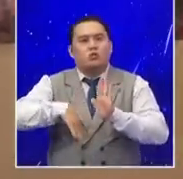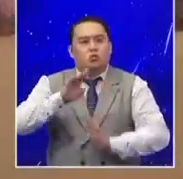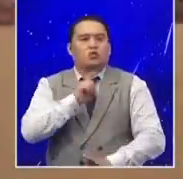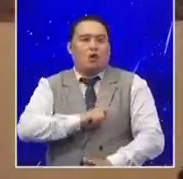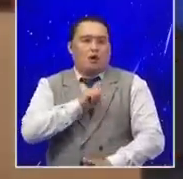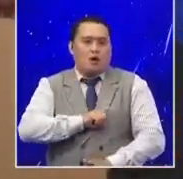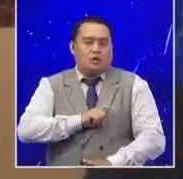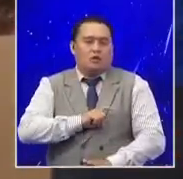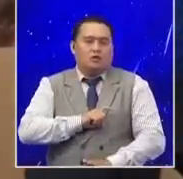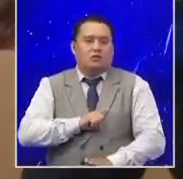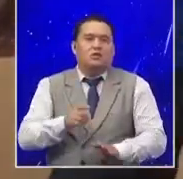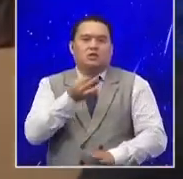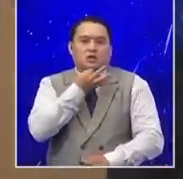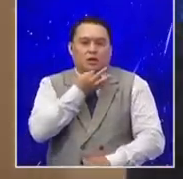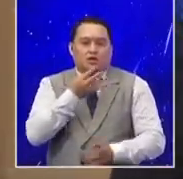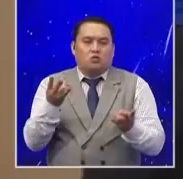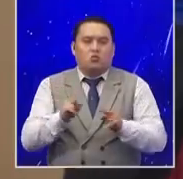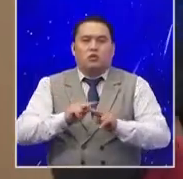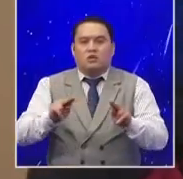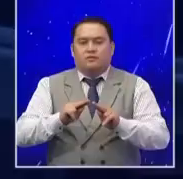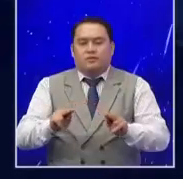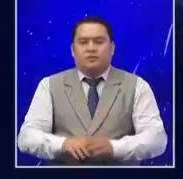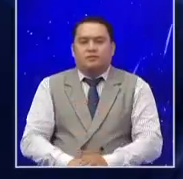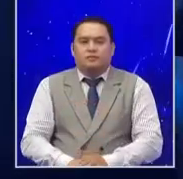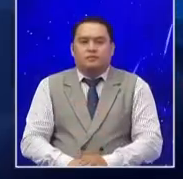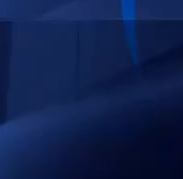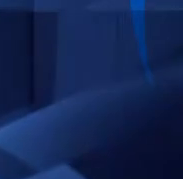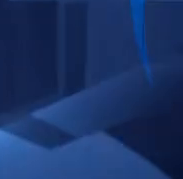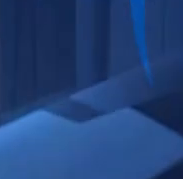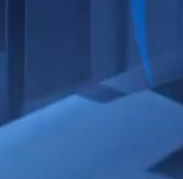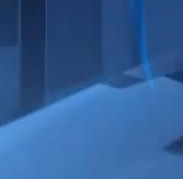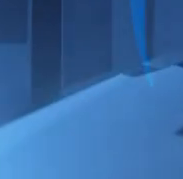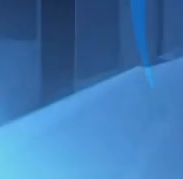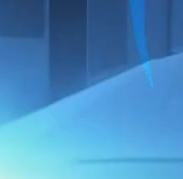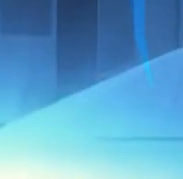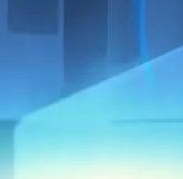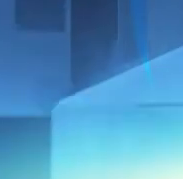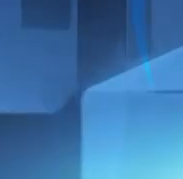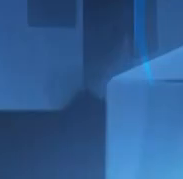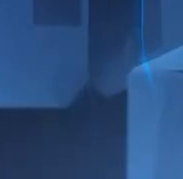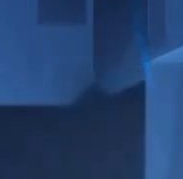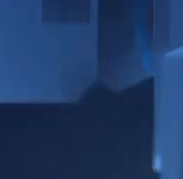качества, и их нужно закладывать с раннего возраста, утверждает тренер. Алексей Цой, Кайрат Костурганов, телеканал ЖТСУ.